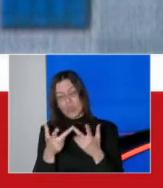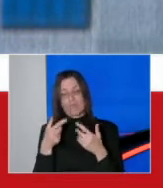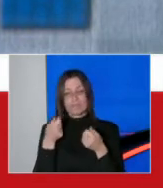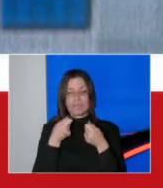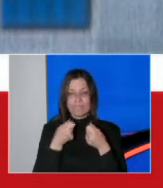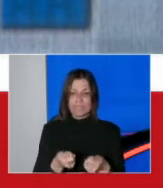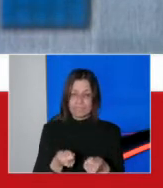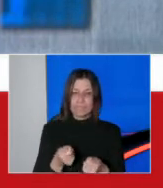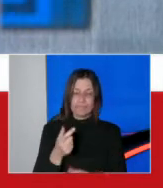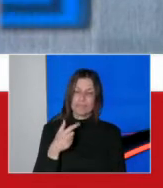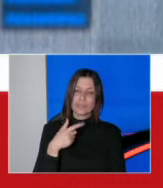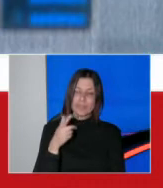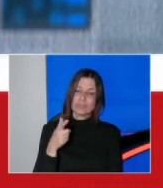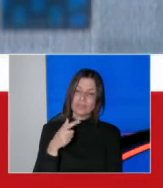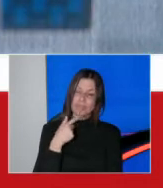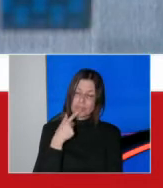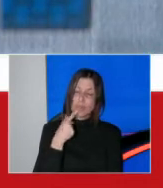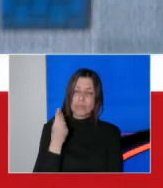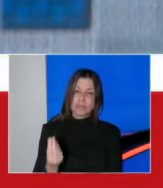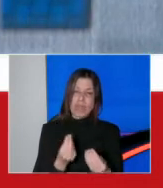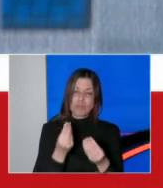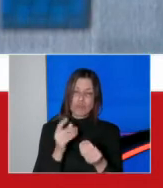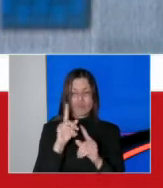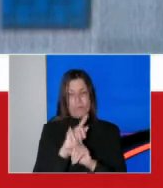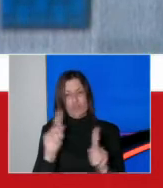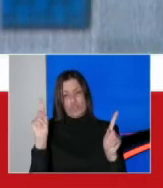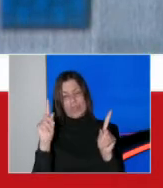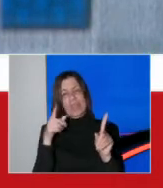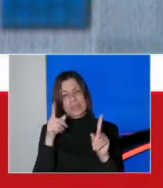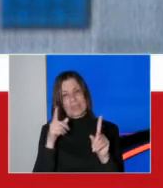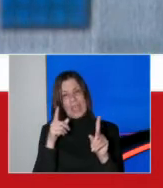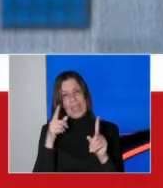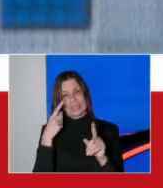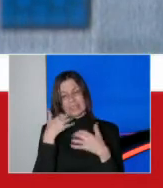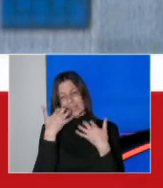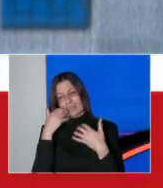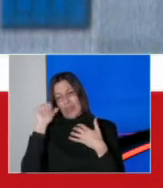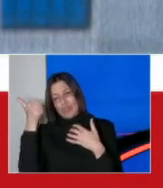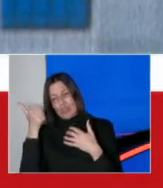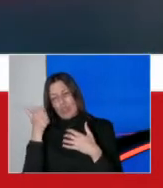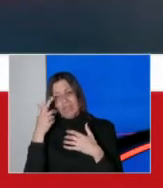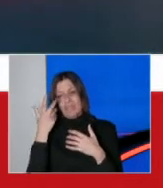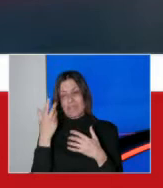יודע, להוציא עם גרסה שמשנה לחלוטין את הגרסה הראשונה, וליצור אי אמון בינה לבין הציבור.